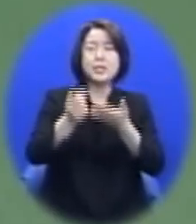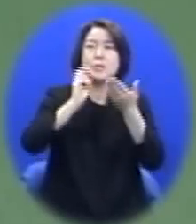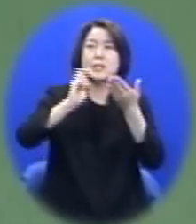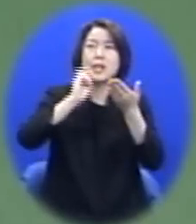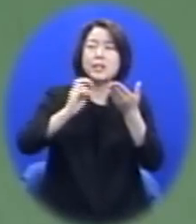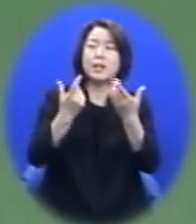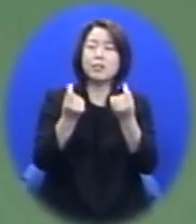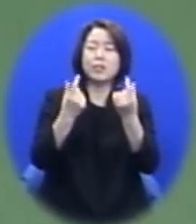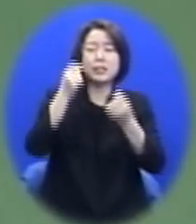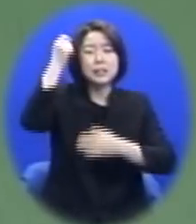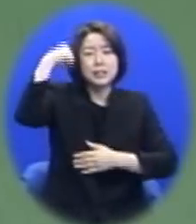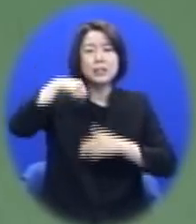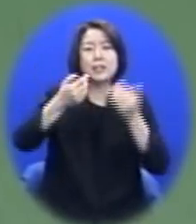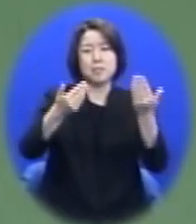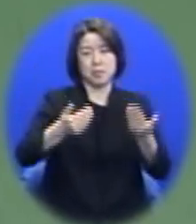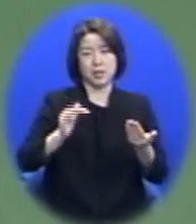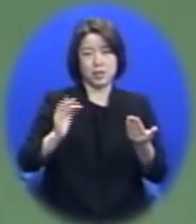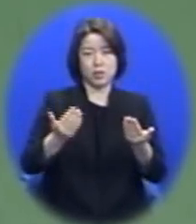느낌을 받게 됩니다.